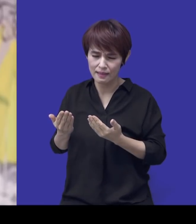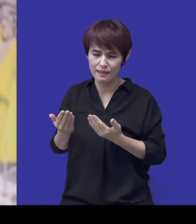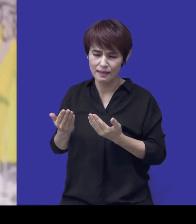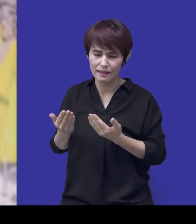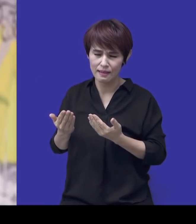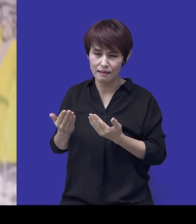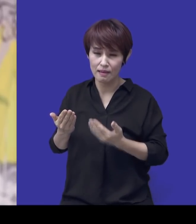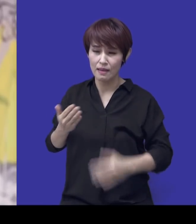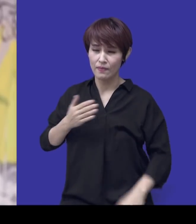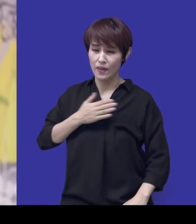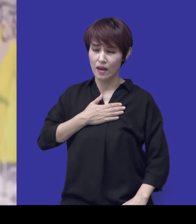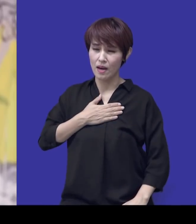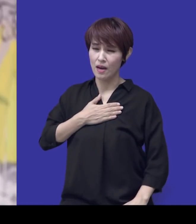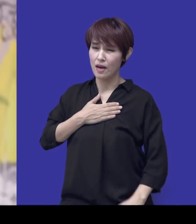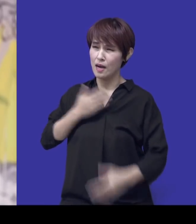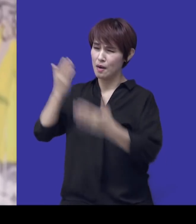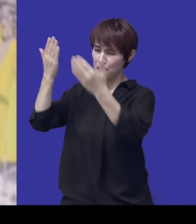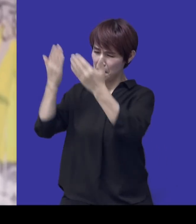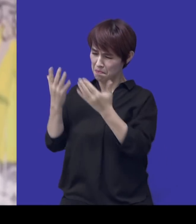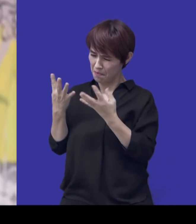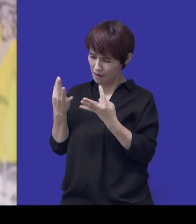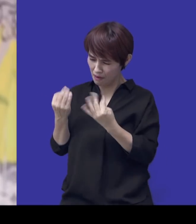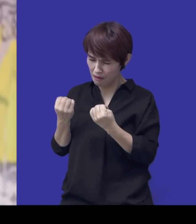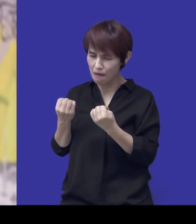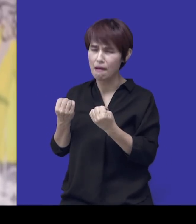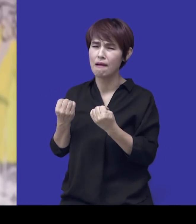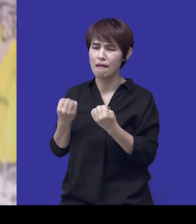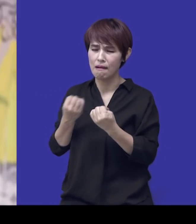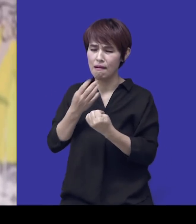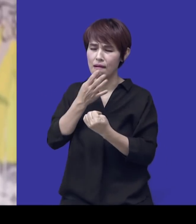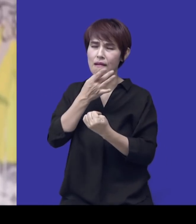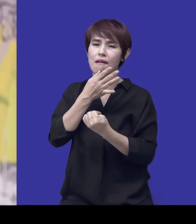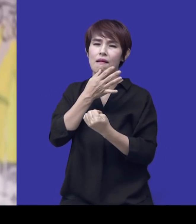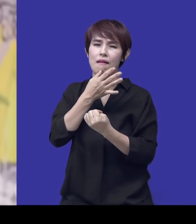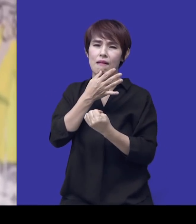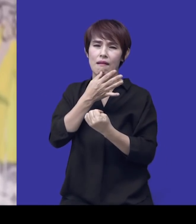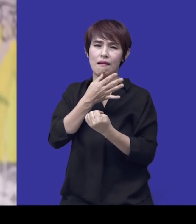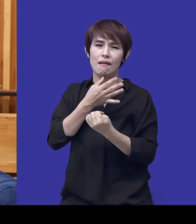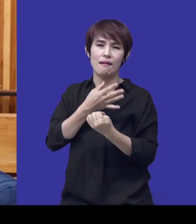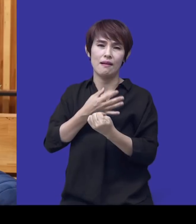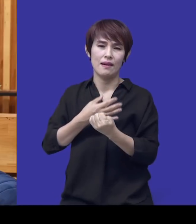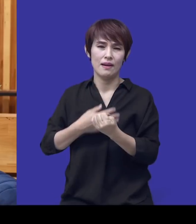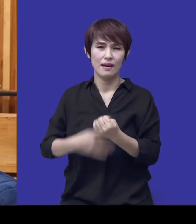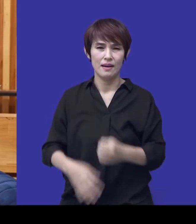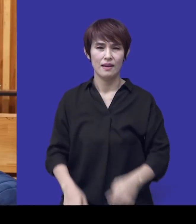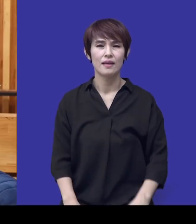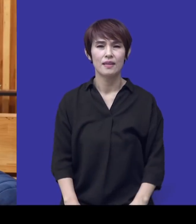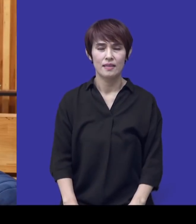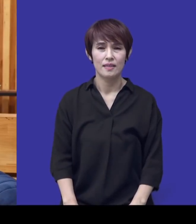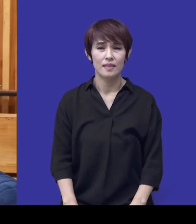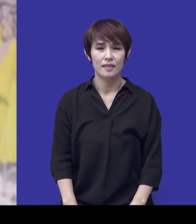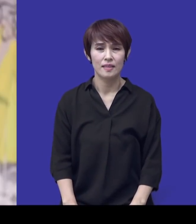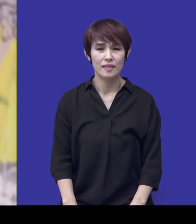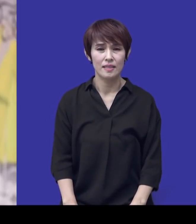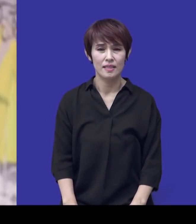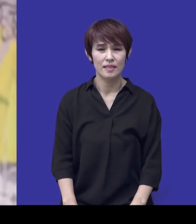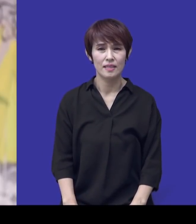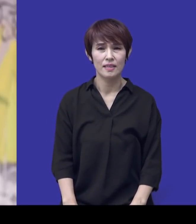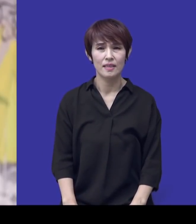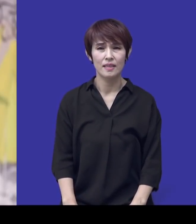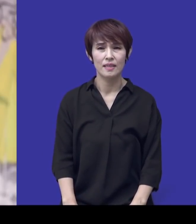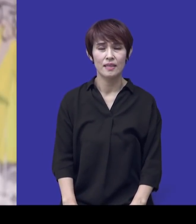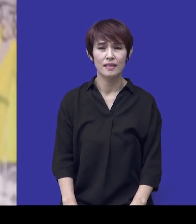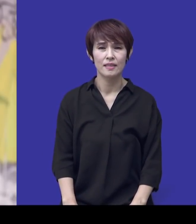내가 얼마나 이 받은 게 많은 인간인가 정말 그때 깨달았어요. 감사를 느끼게 됐군요. 그 값없는 은혜